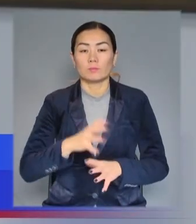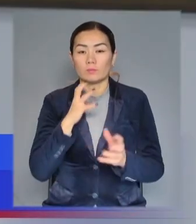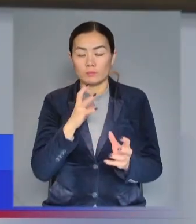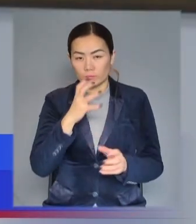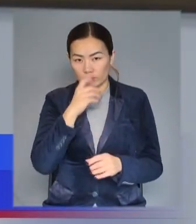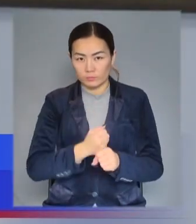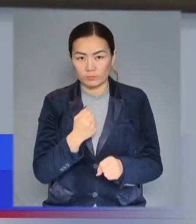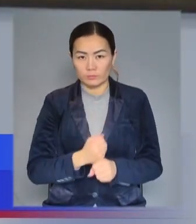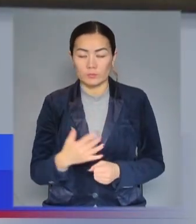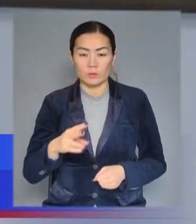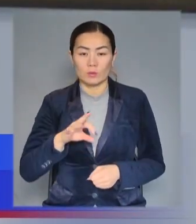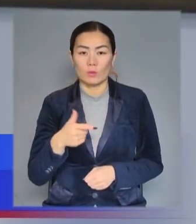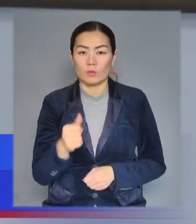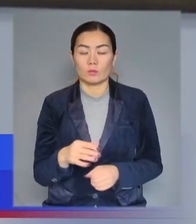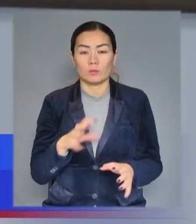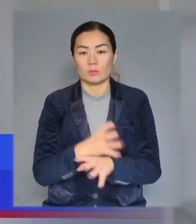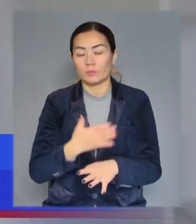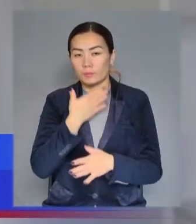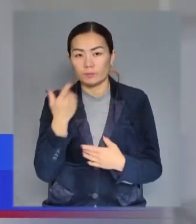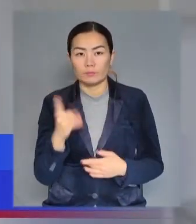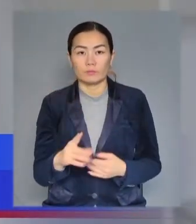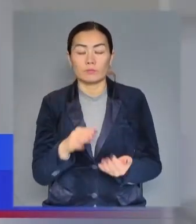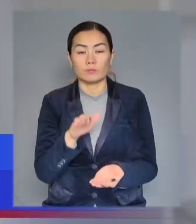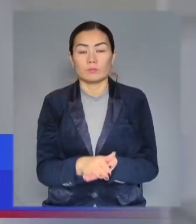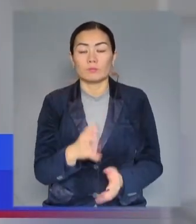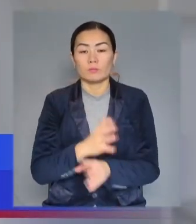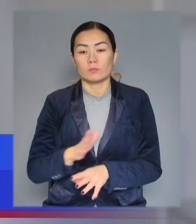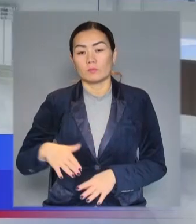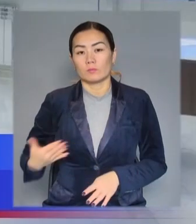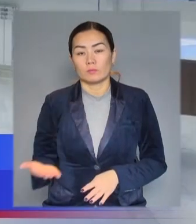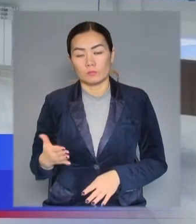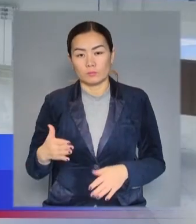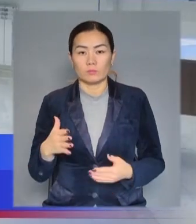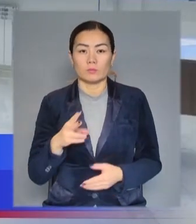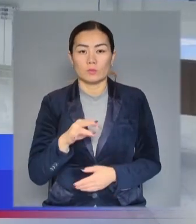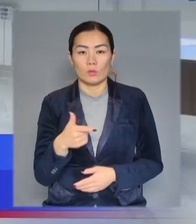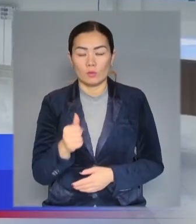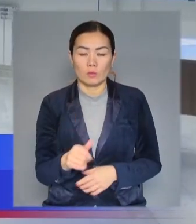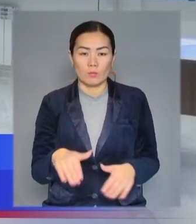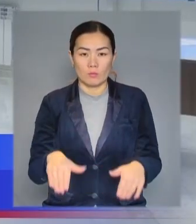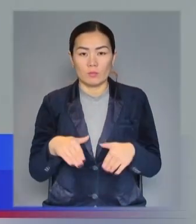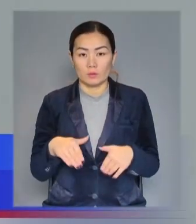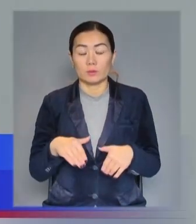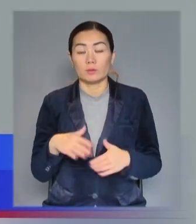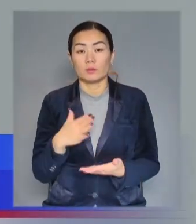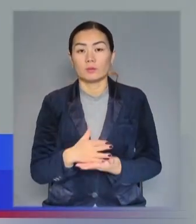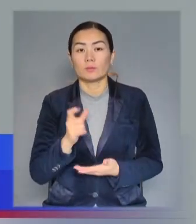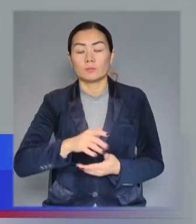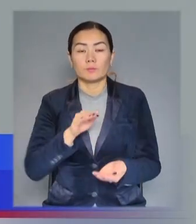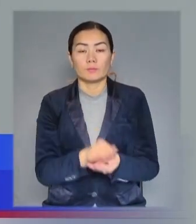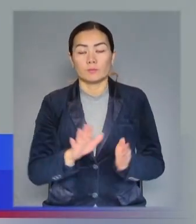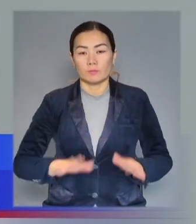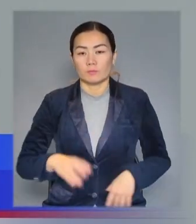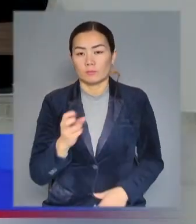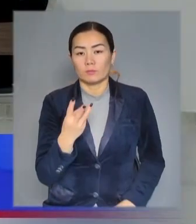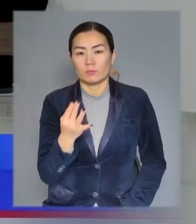төмен қарай бөлігі, яғни аяқ сүйектері жоқ болып шықты. Тағы бір жерленімде мәйіттің оң жақ қырымен жатқызып, аяғы және қолдары бауырына жиналған адам жерлеу